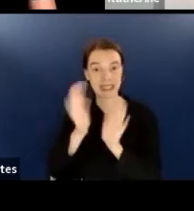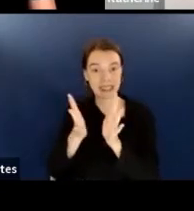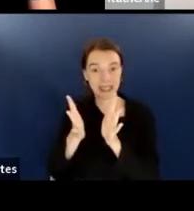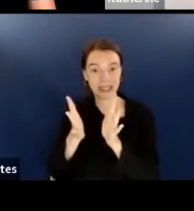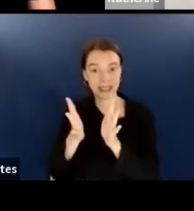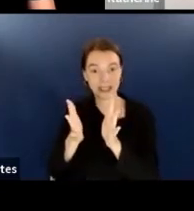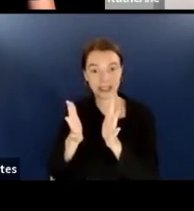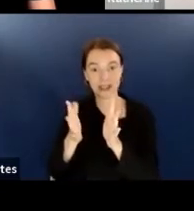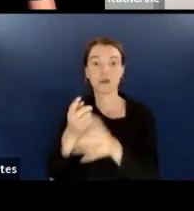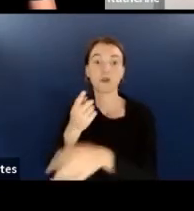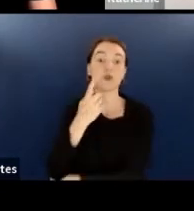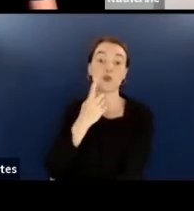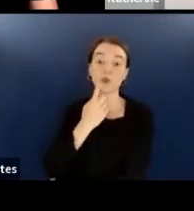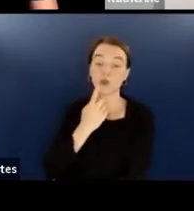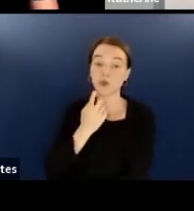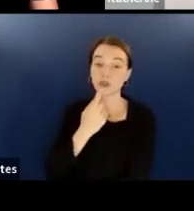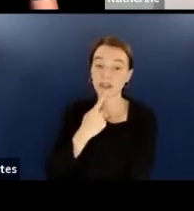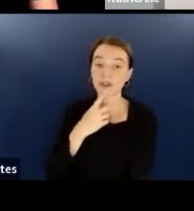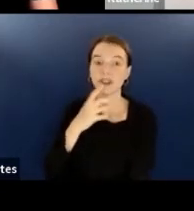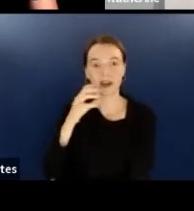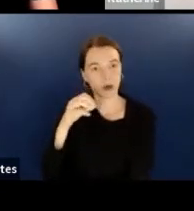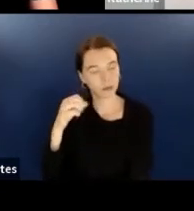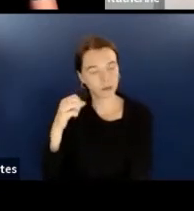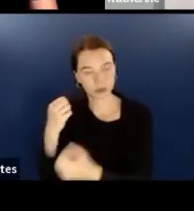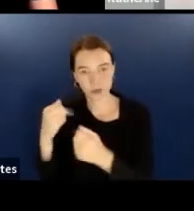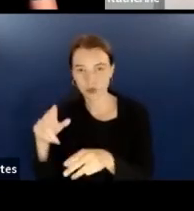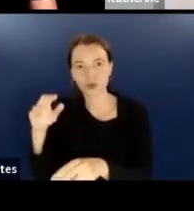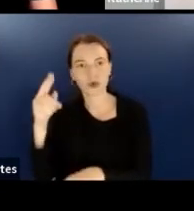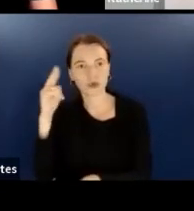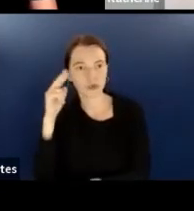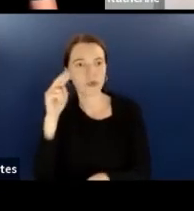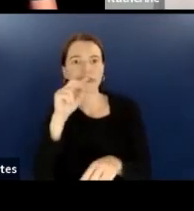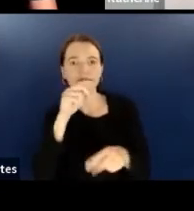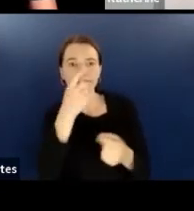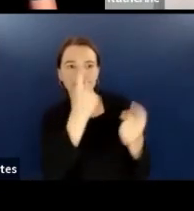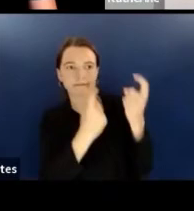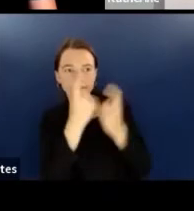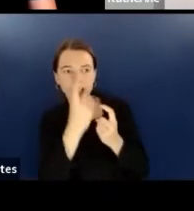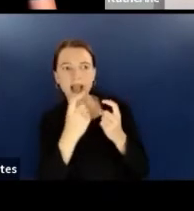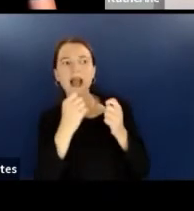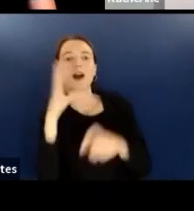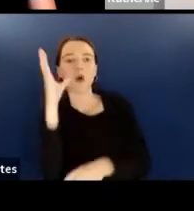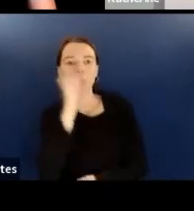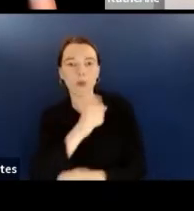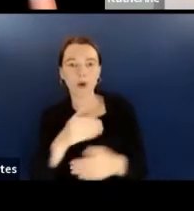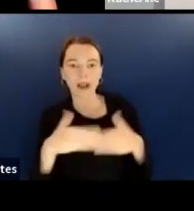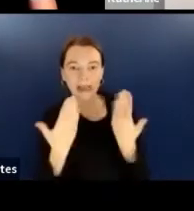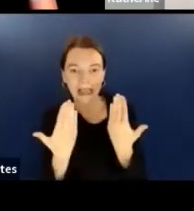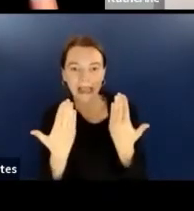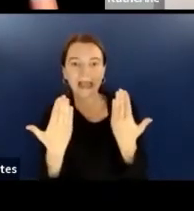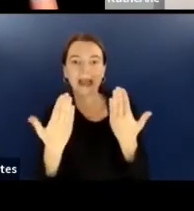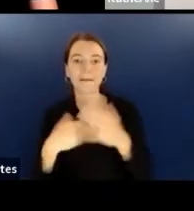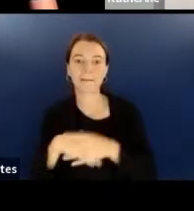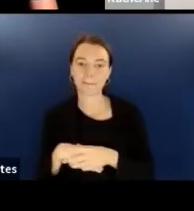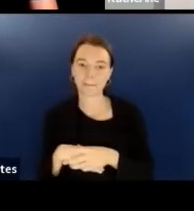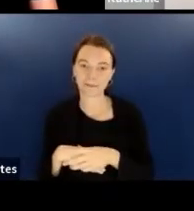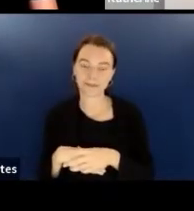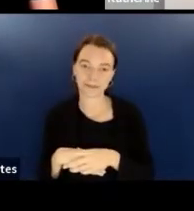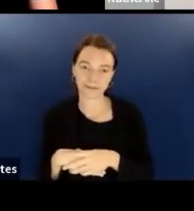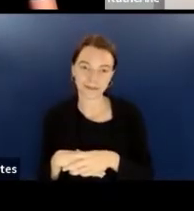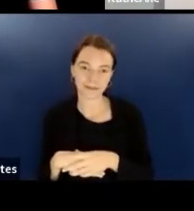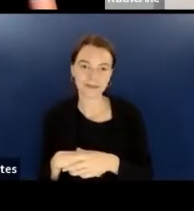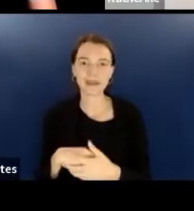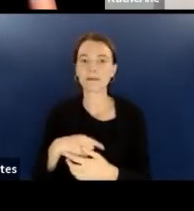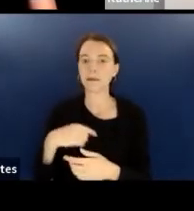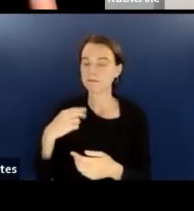questions, comprendre les questions et comprendre le message qu'ils ont pensé à traduire en langue des signes. faire passer à partir de cette vidéo. Et on a été un peu